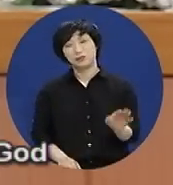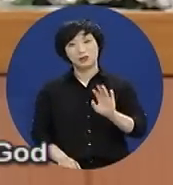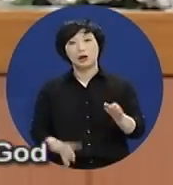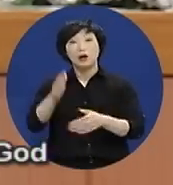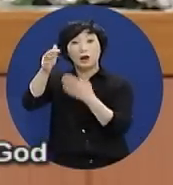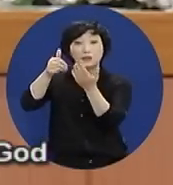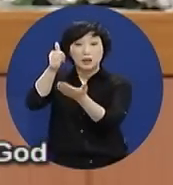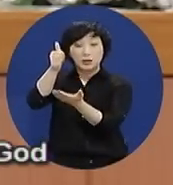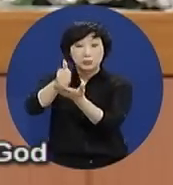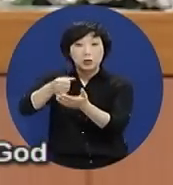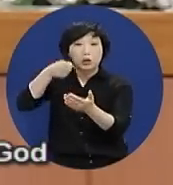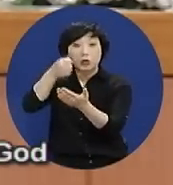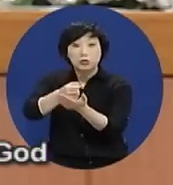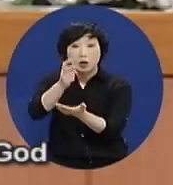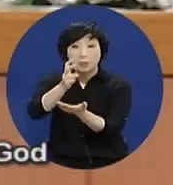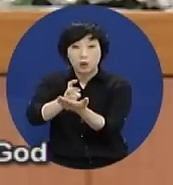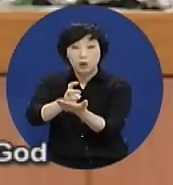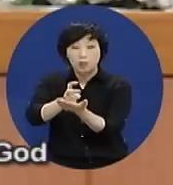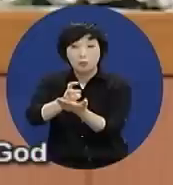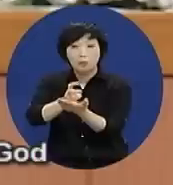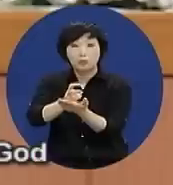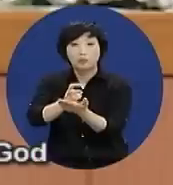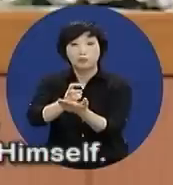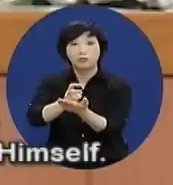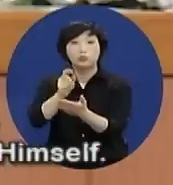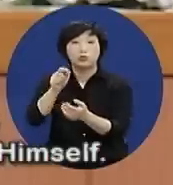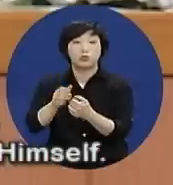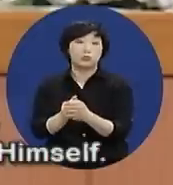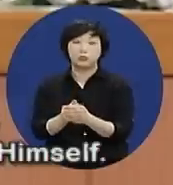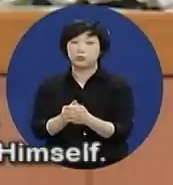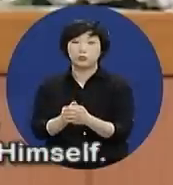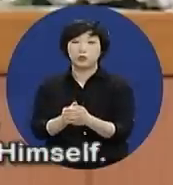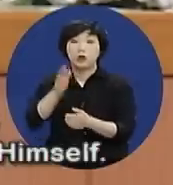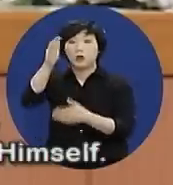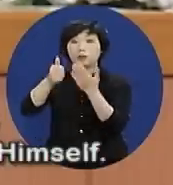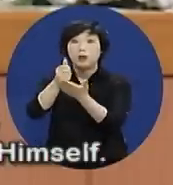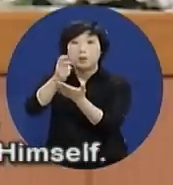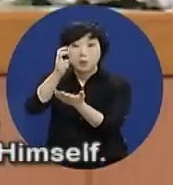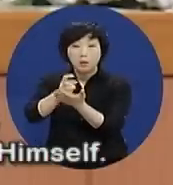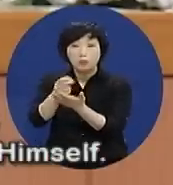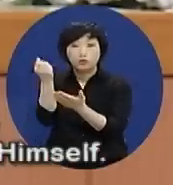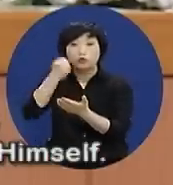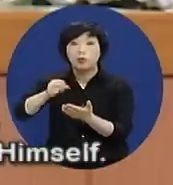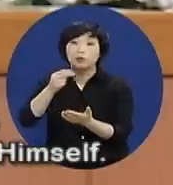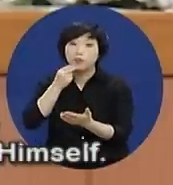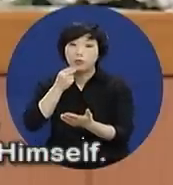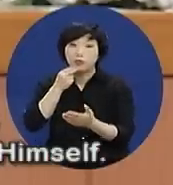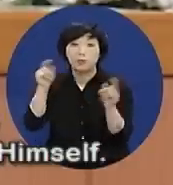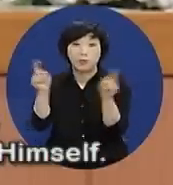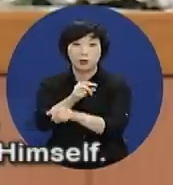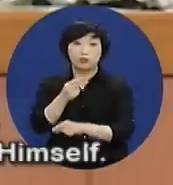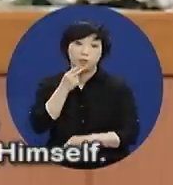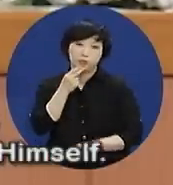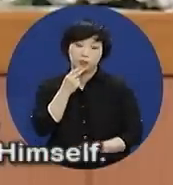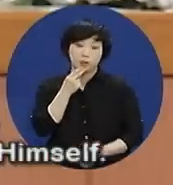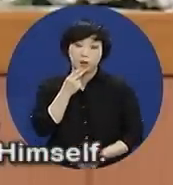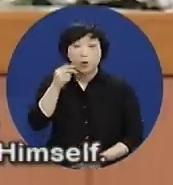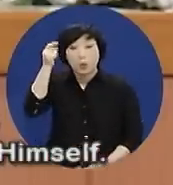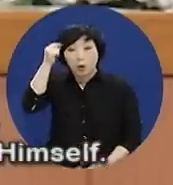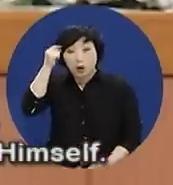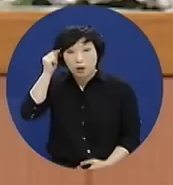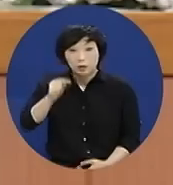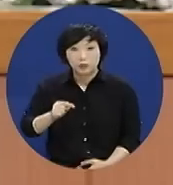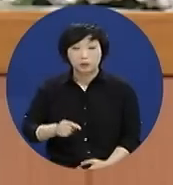ています神様も自分が定めた方を絶対に反していません通し